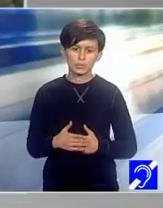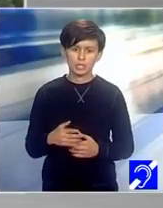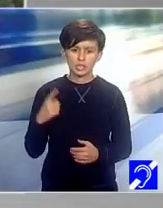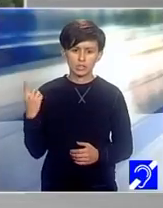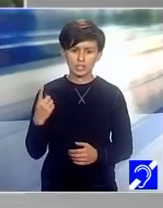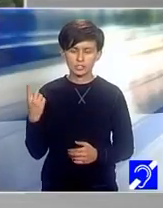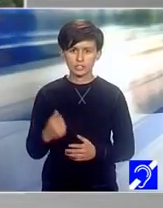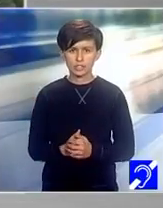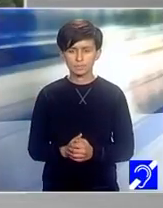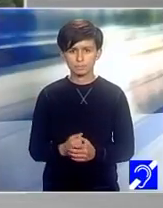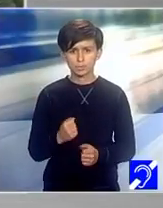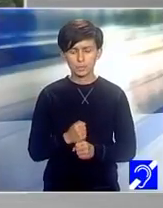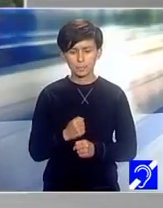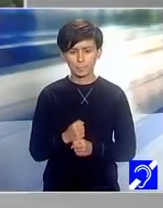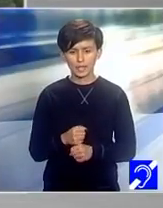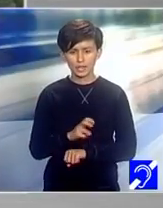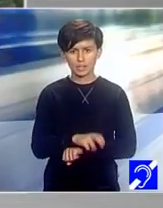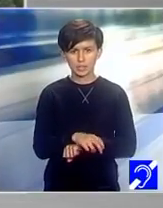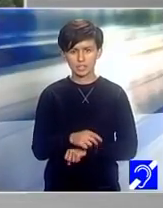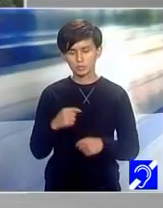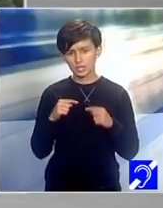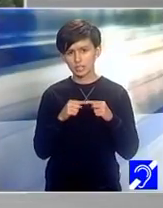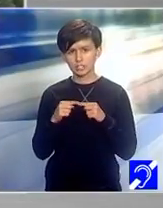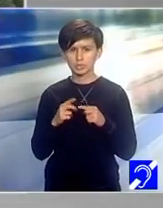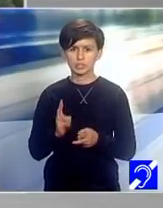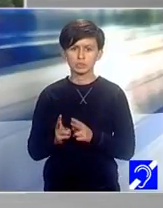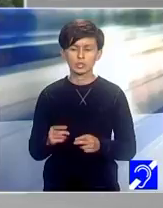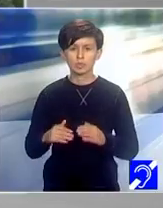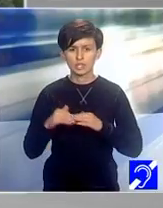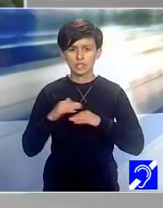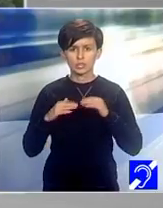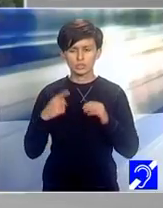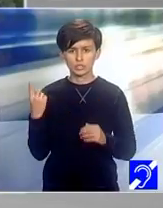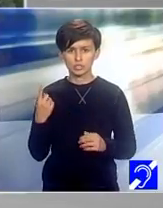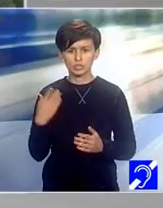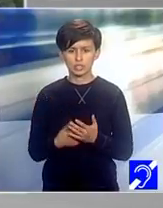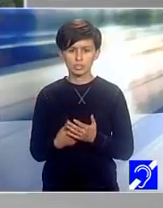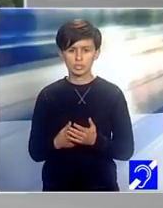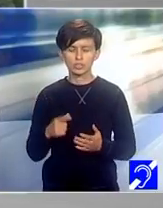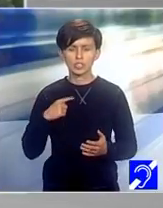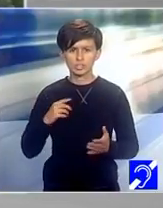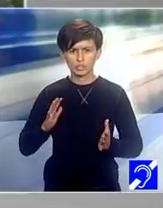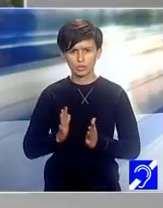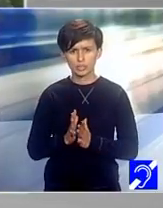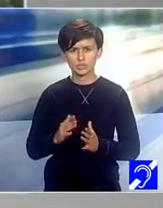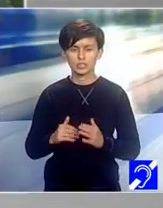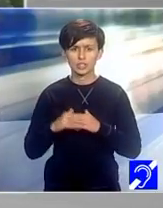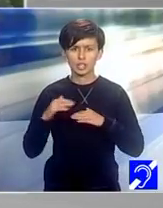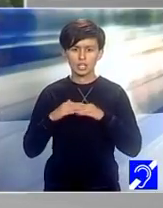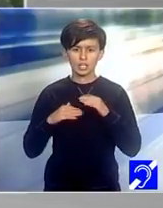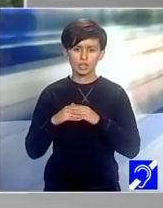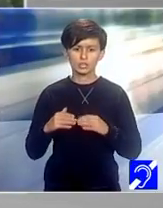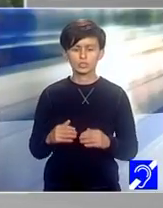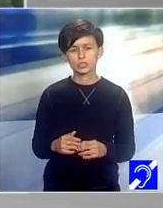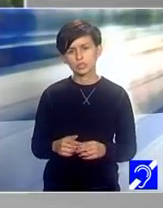depus sesizări și am participat la dezbateri vis-a-vis de cum se construiește în oraș, pentru că vedem zi de zi o presiune de a construi în păduri, de a construi